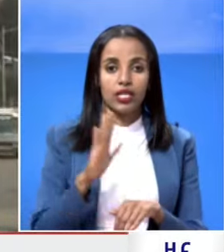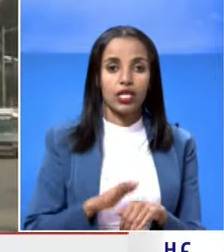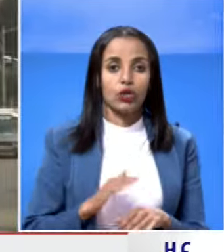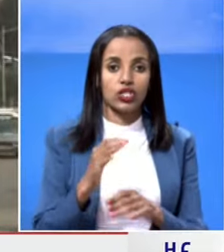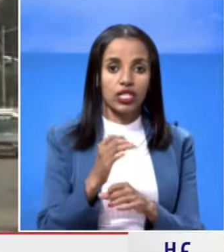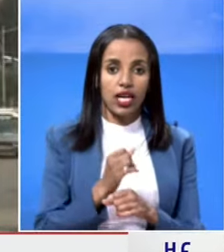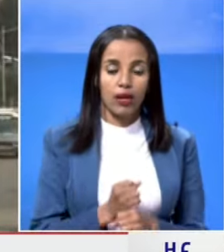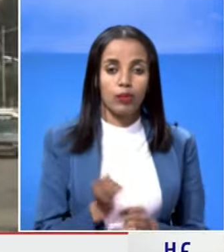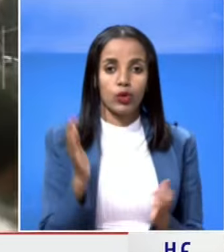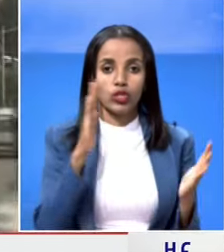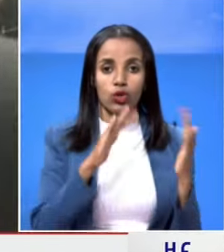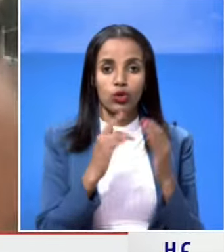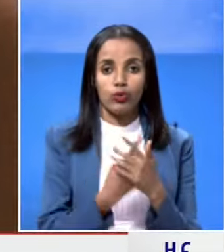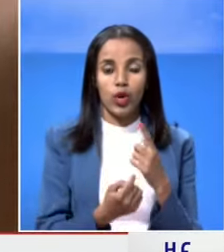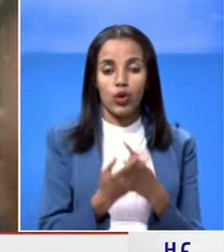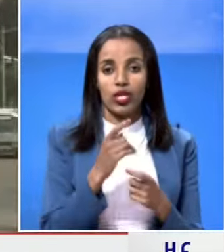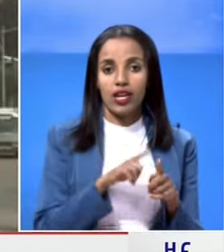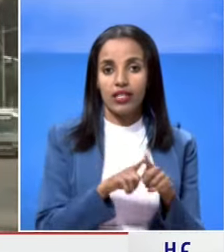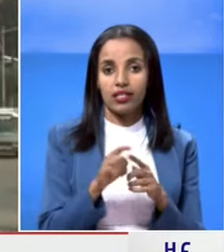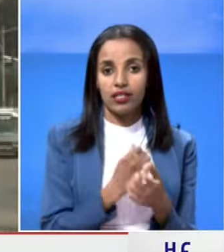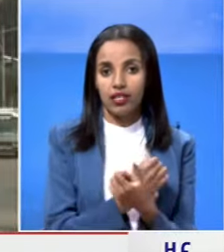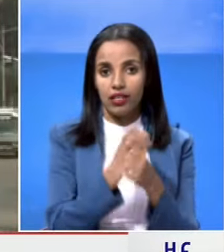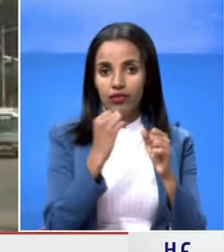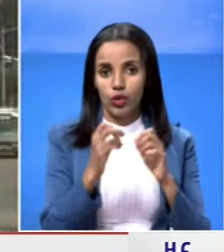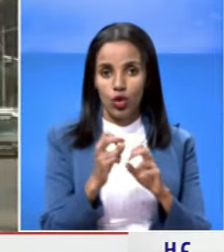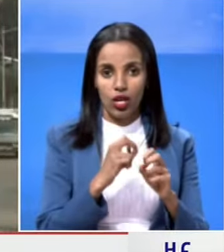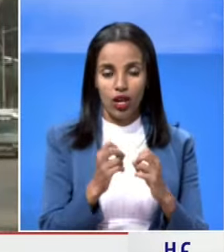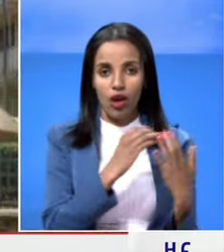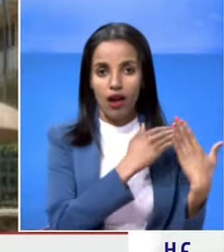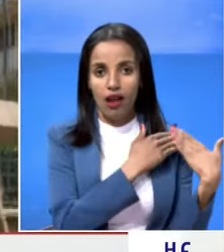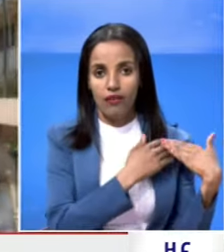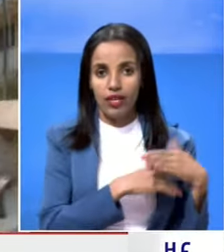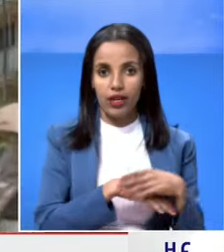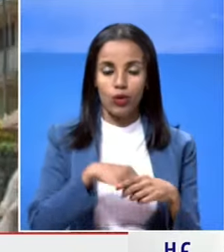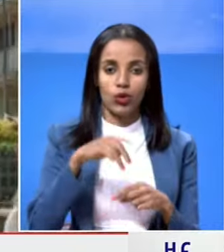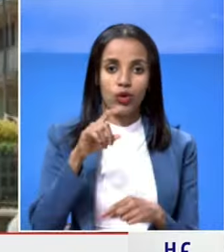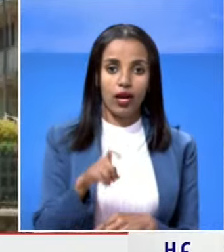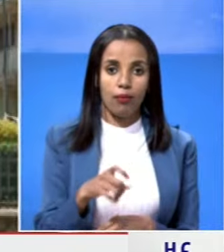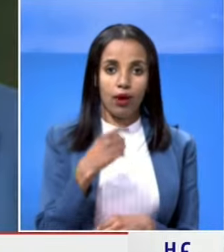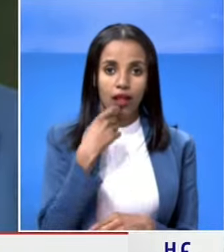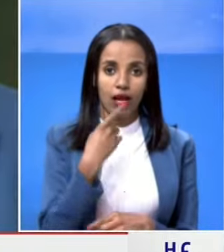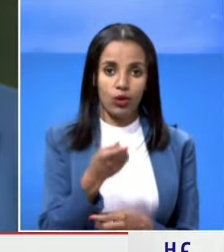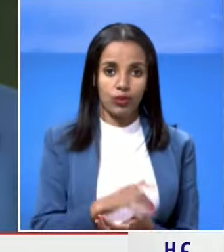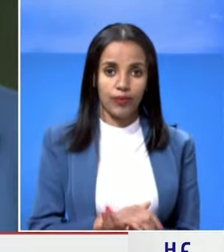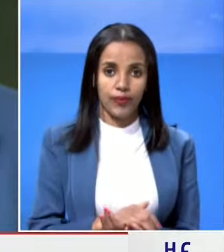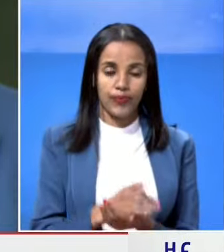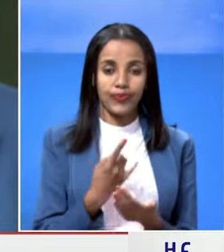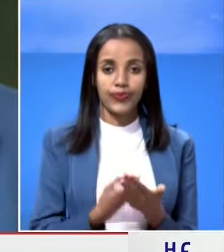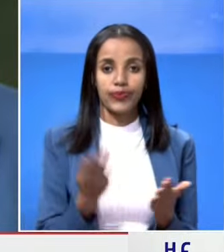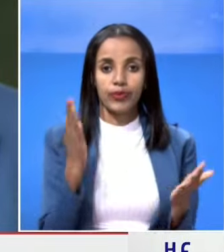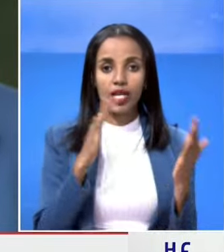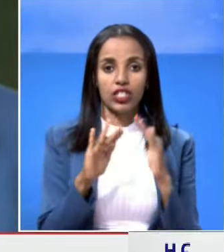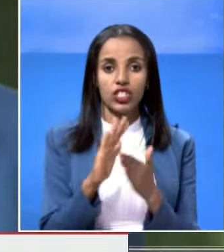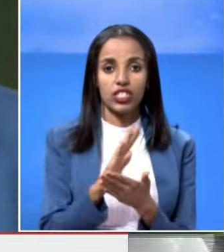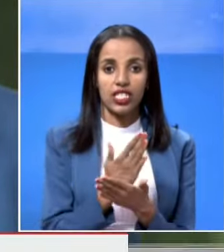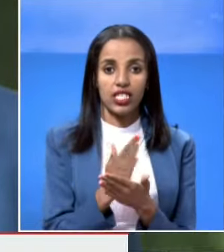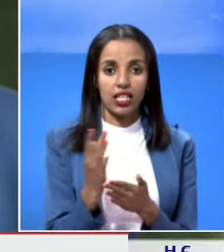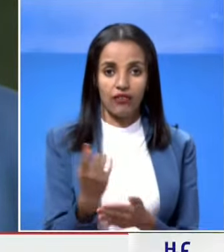ተቀብለው ችግሮችን በውይይትና ድርድር እንዲፈቱ ወገናዊ ኃላፊነታቸውን ሊወጡ ይገባል ነው ያሉት። በዚህ ችግር ተሳታፊ የሆነ